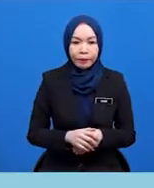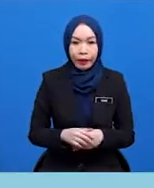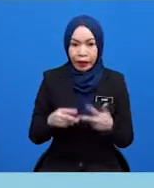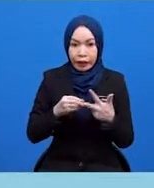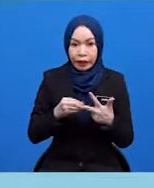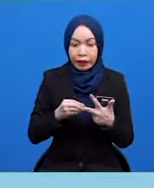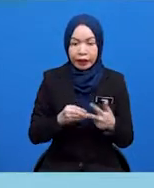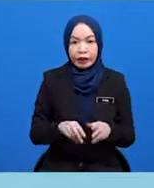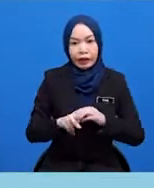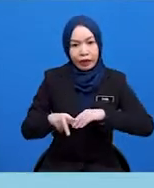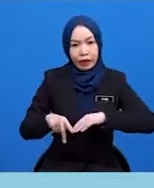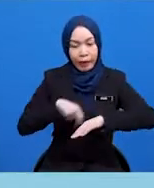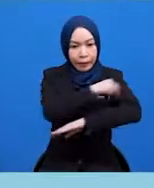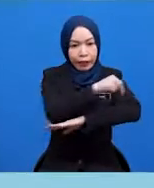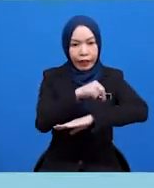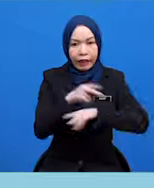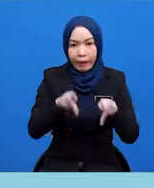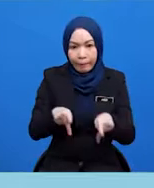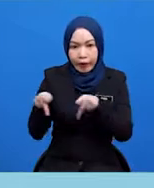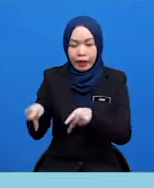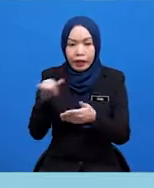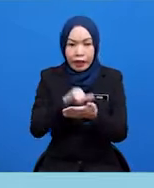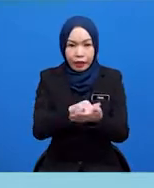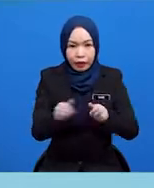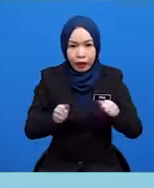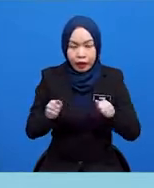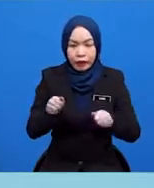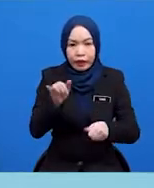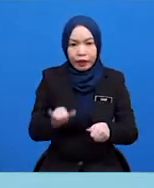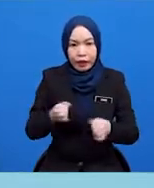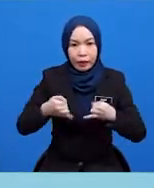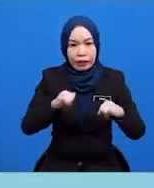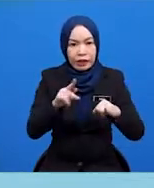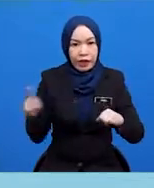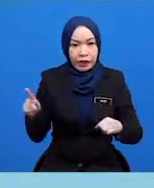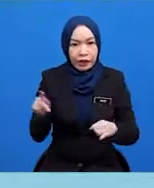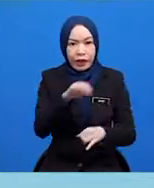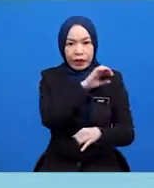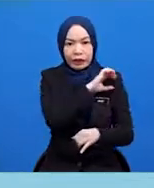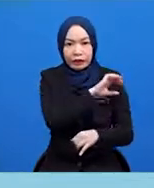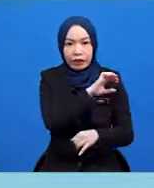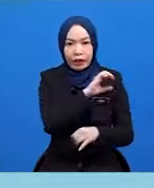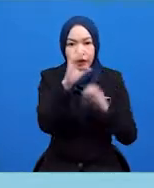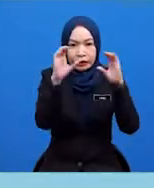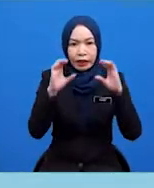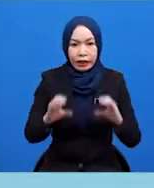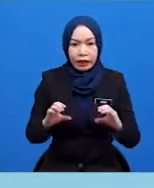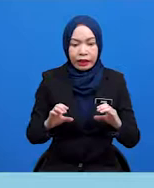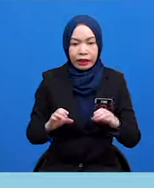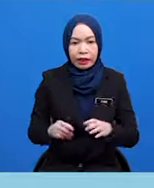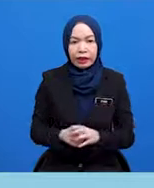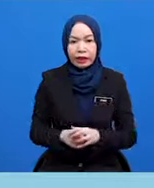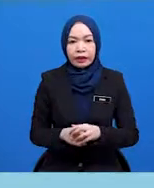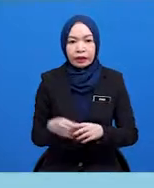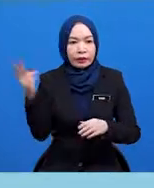pertanian pindah iaitu aktiviti pertanian yang mengamalkan kaedah tebang dan bakar. Kawasan